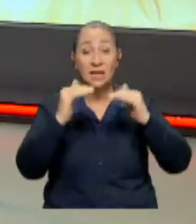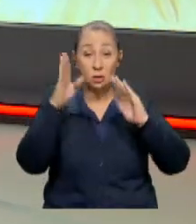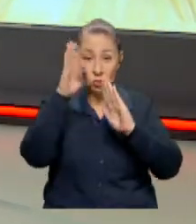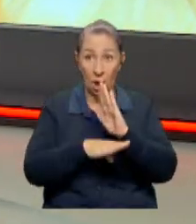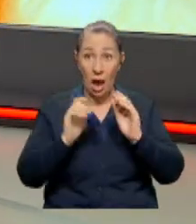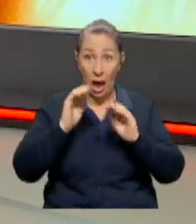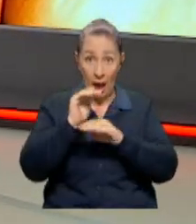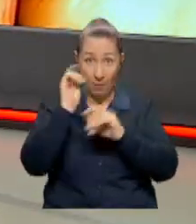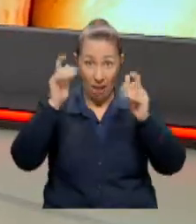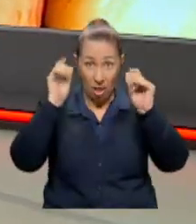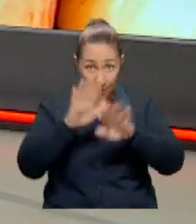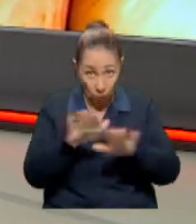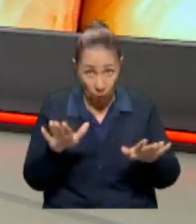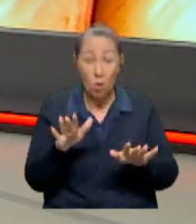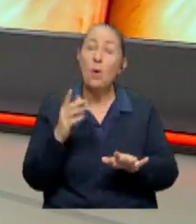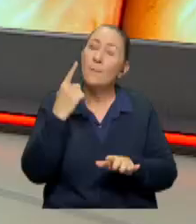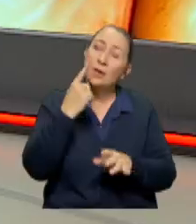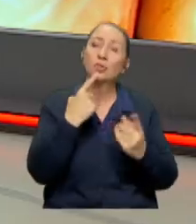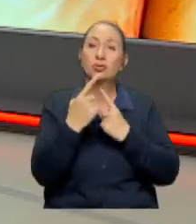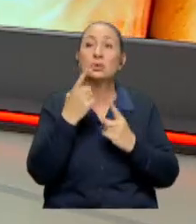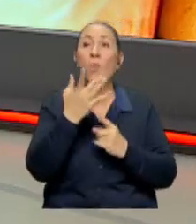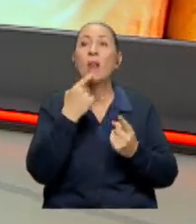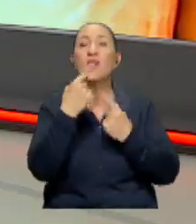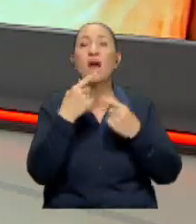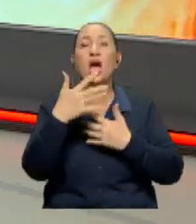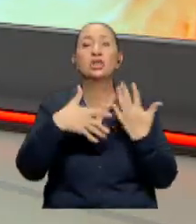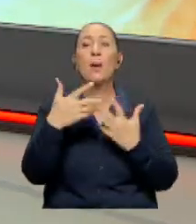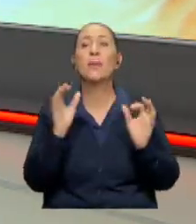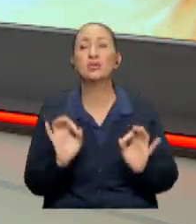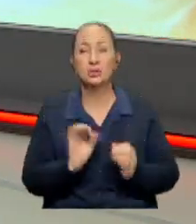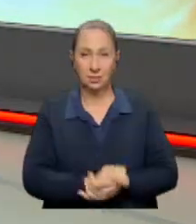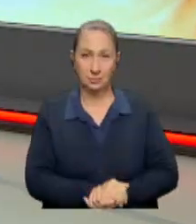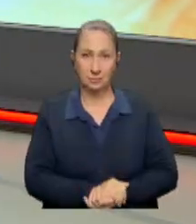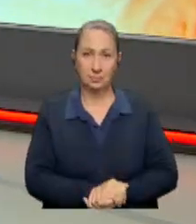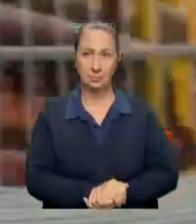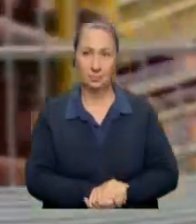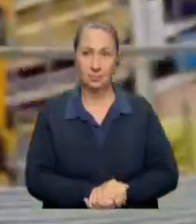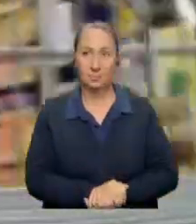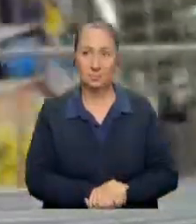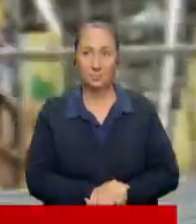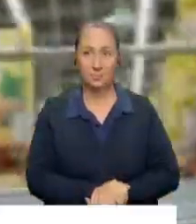hayat pahalılığı bitiyor mu falan? Bir onlara gireceğiz. Çünkü orada da laflar karışmaya başladı.